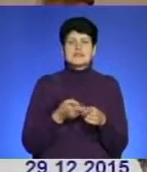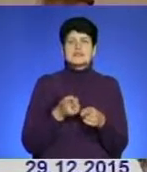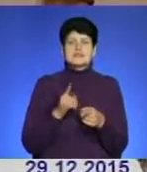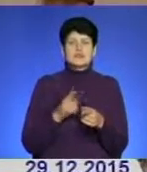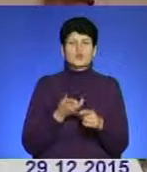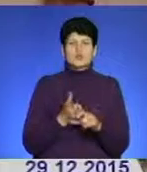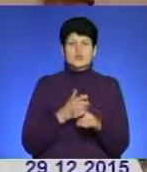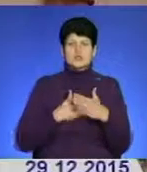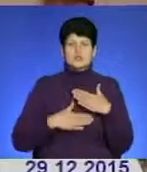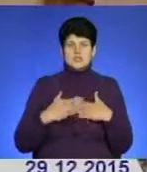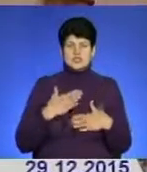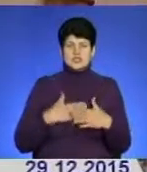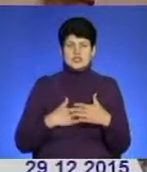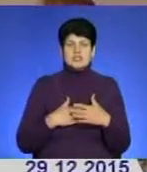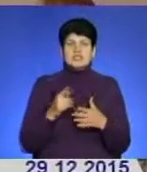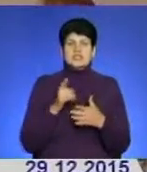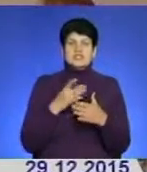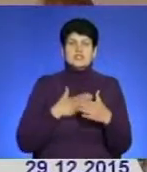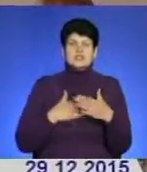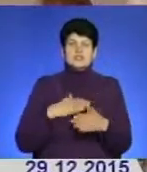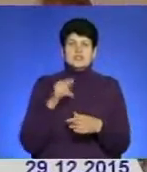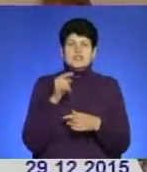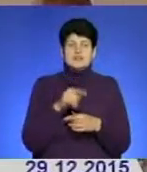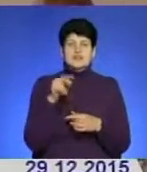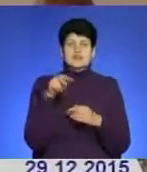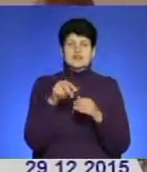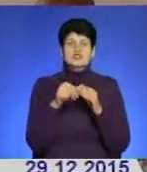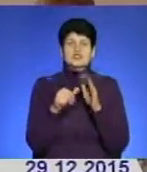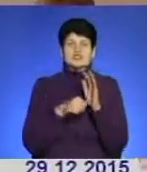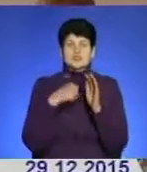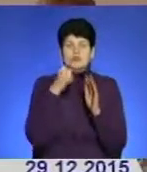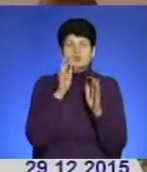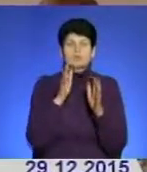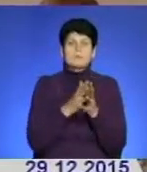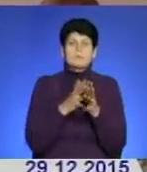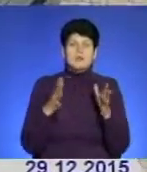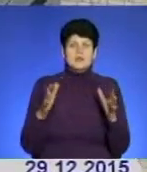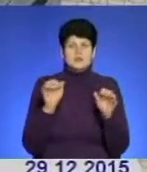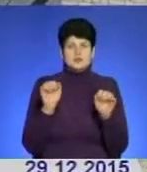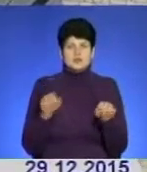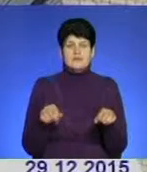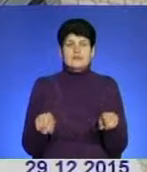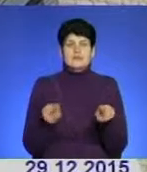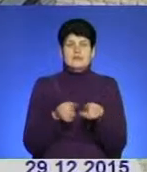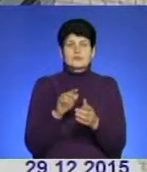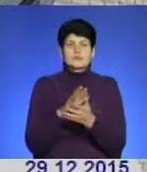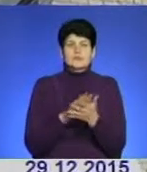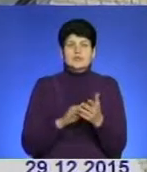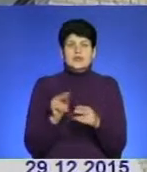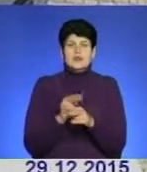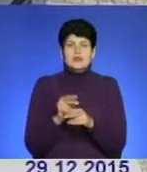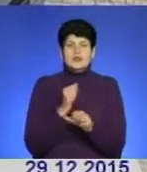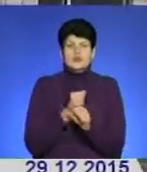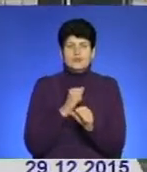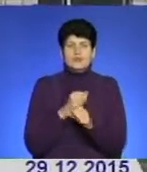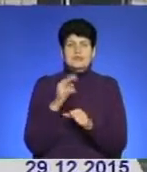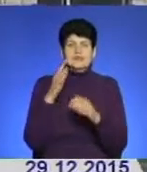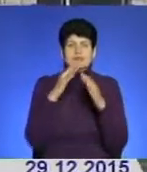обнадійливо. Але тішить більше те, що в 2016 році будуть ще більші можливості. Також тривають ремонтні роботи